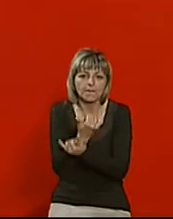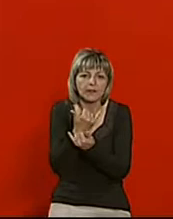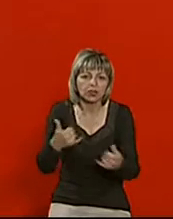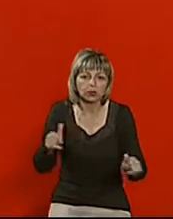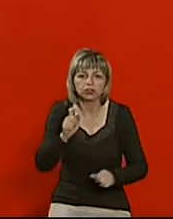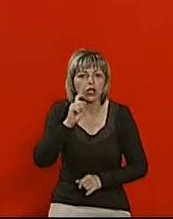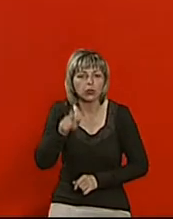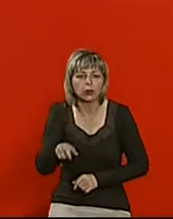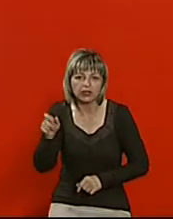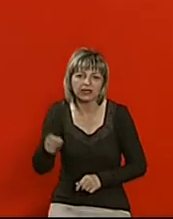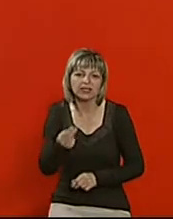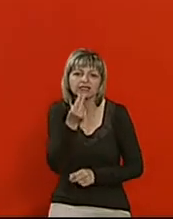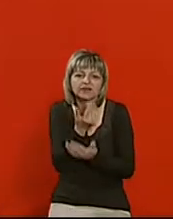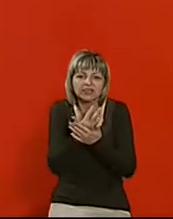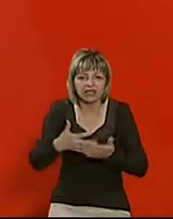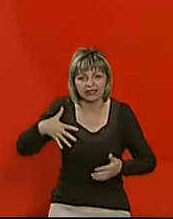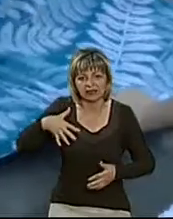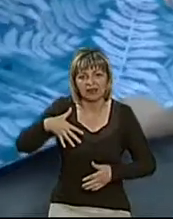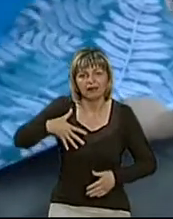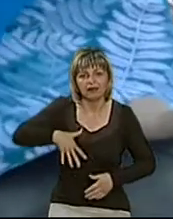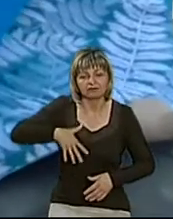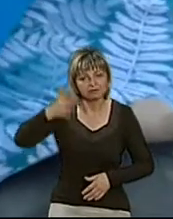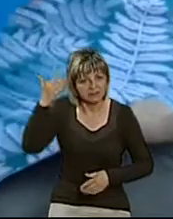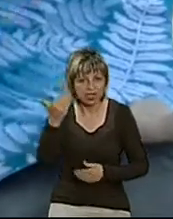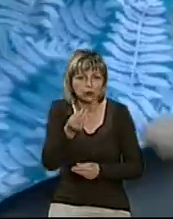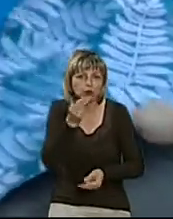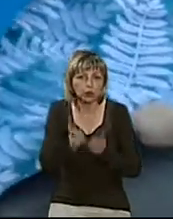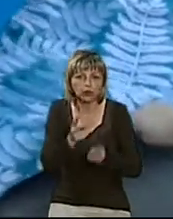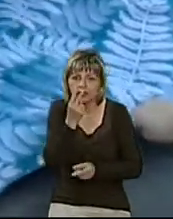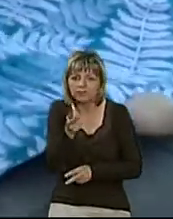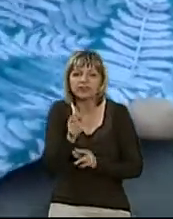національної кухні. Як це було – дивіться у відео.